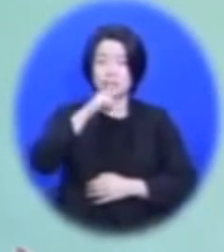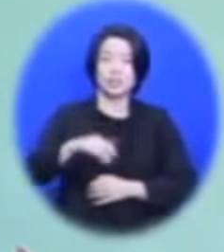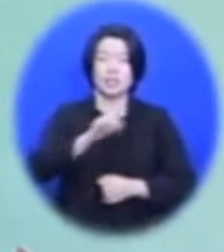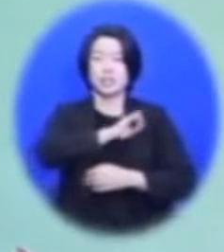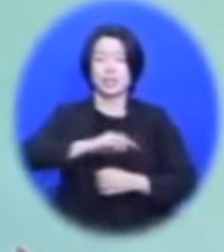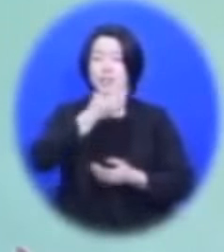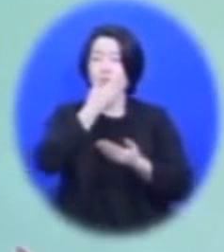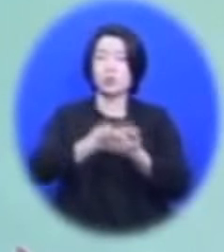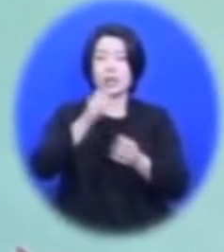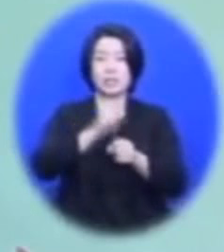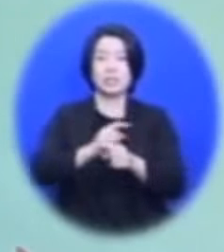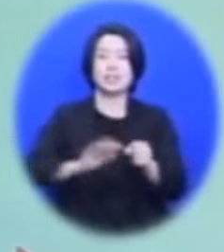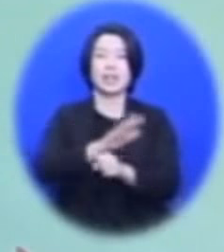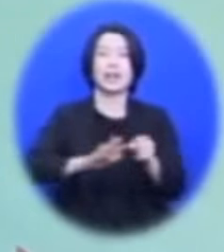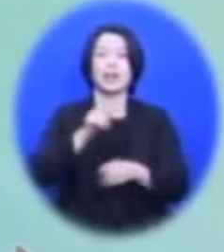특징은 사랑하는 것이에요.